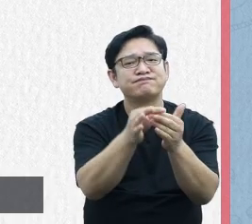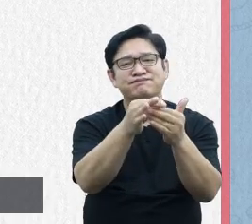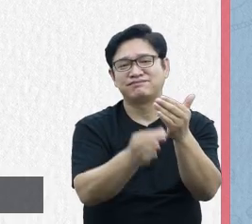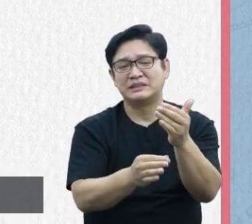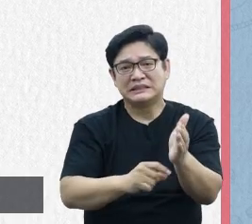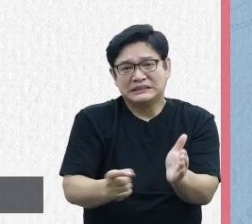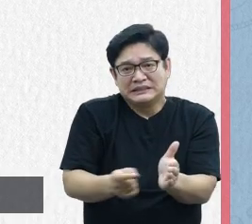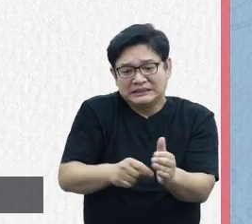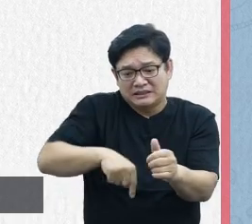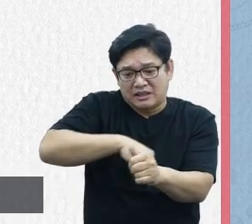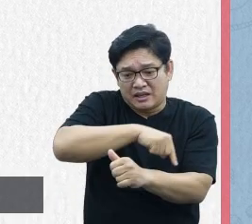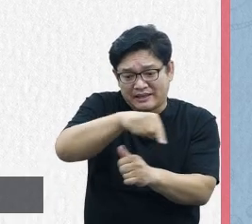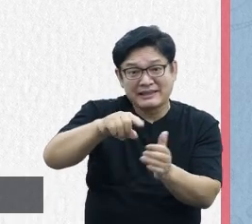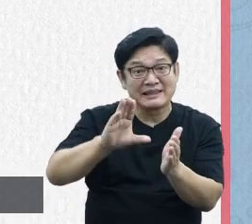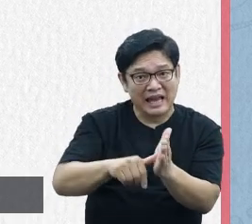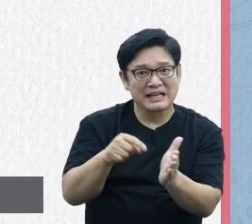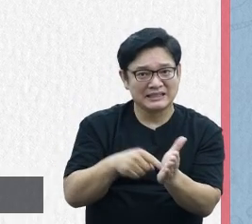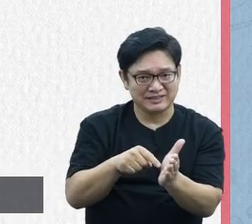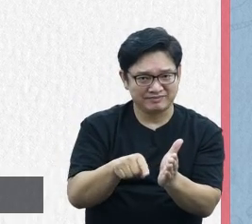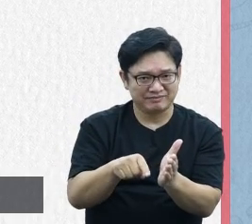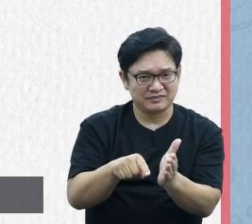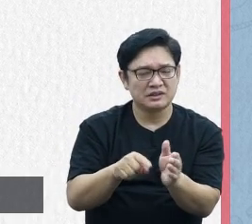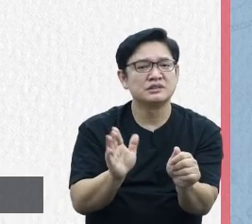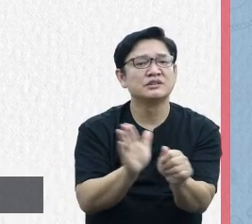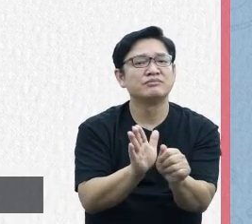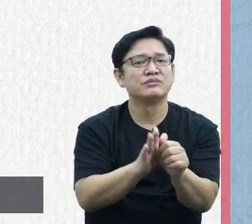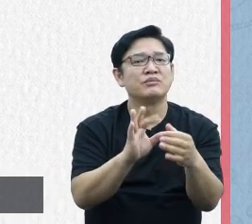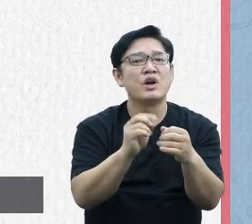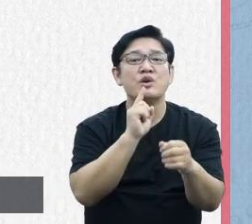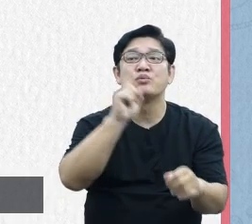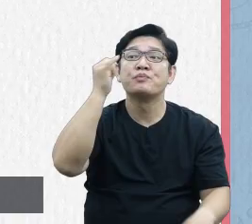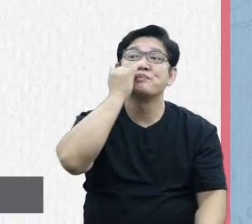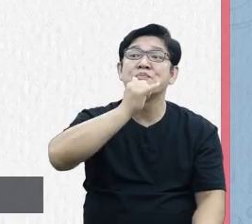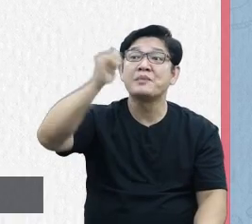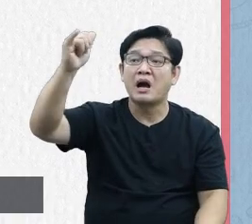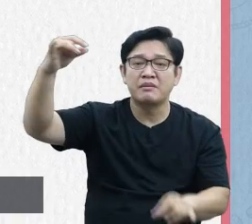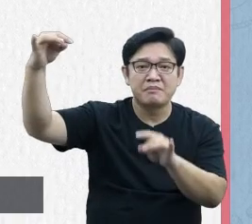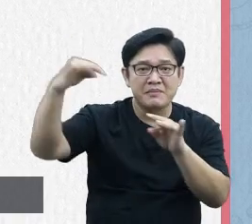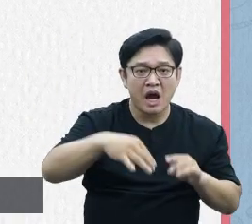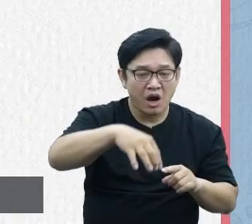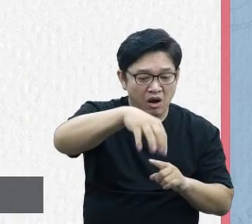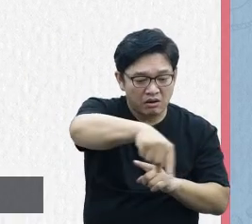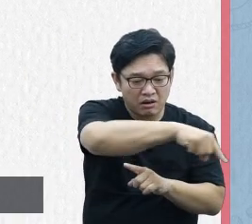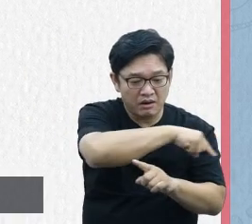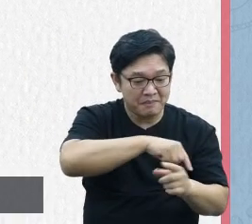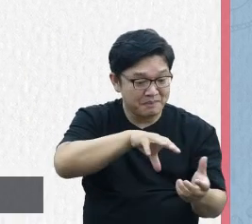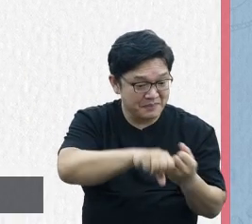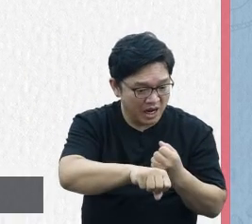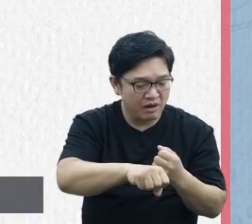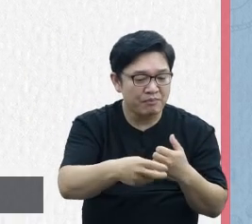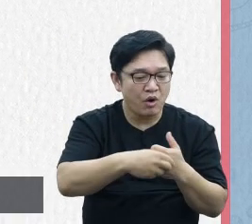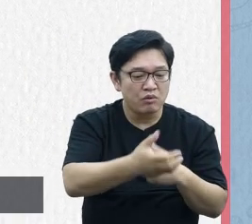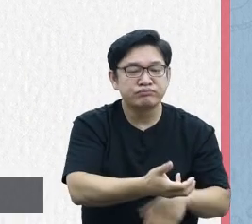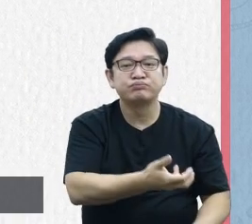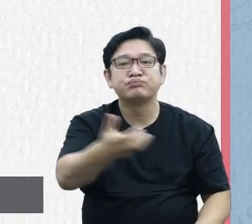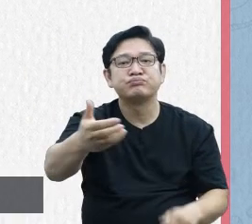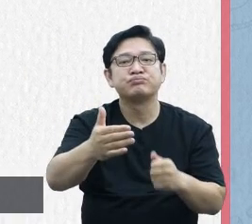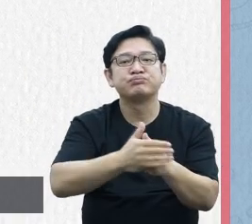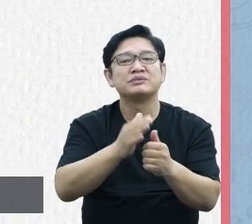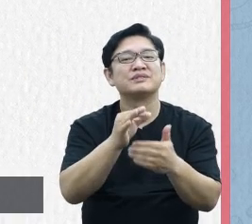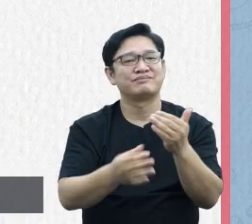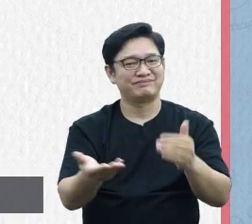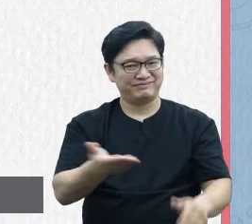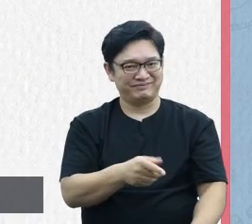서비스로 응급 상황 발생 시 신고자의 특성과 위치를 파악해 신속한 병원 이송을 도와주는